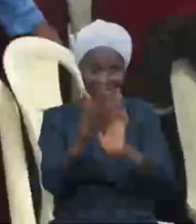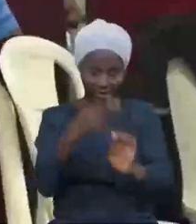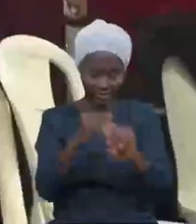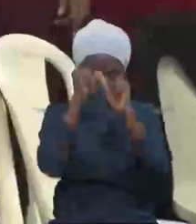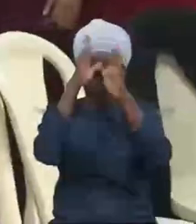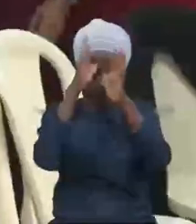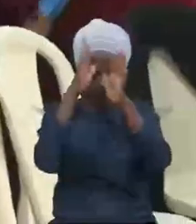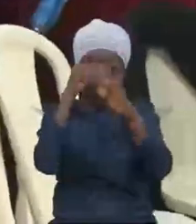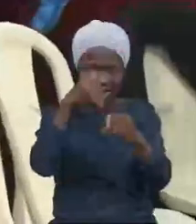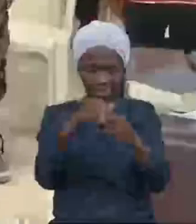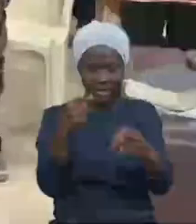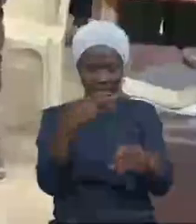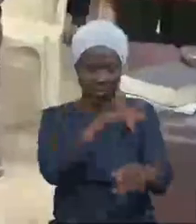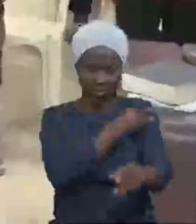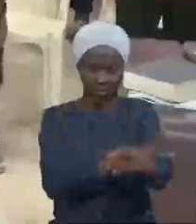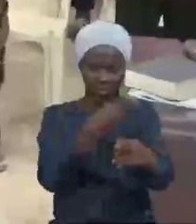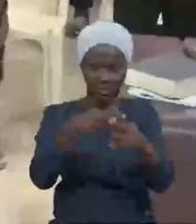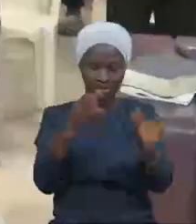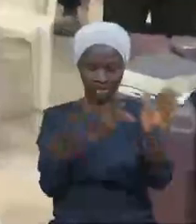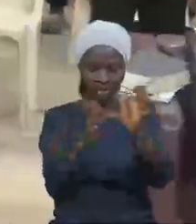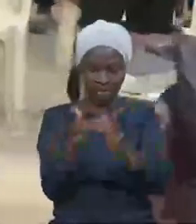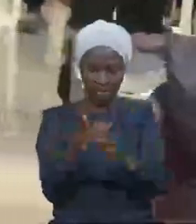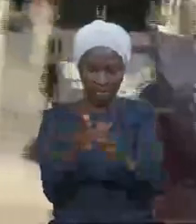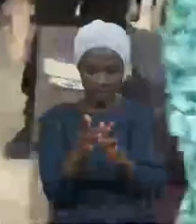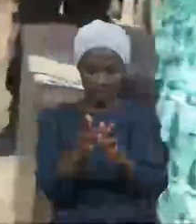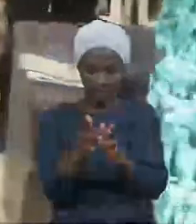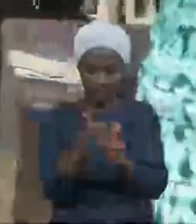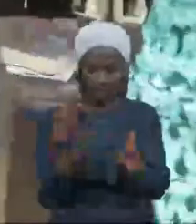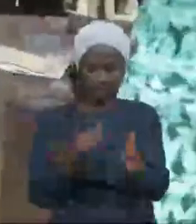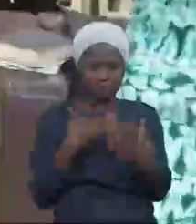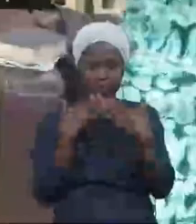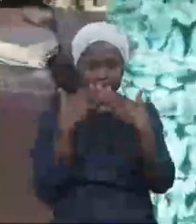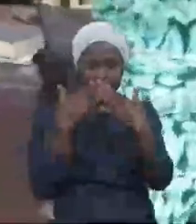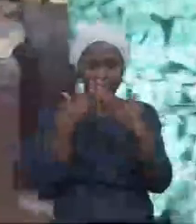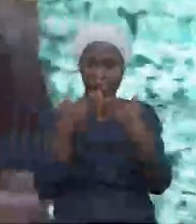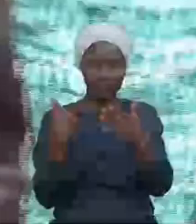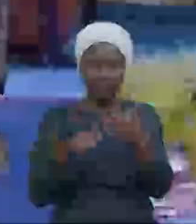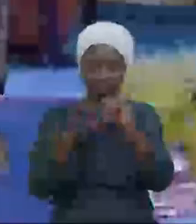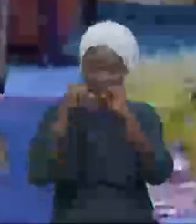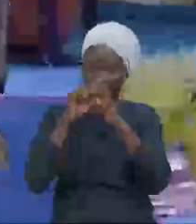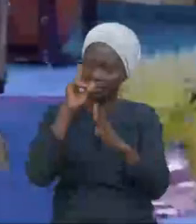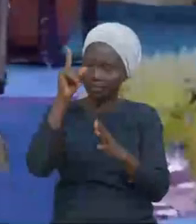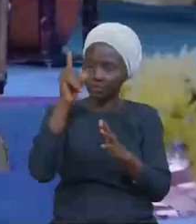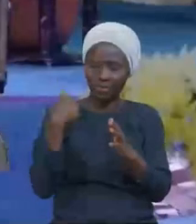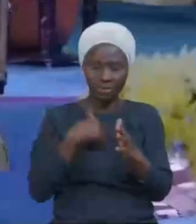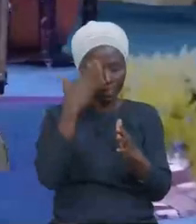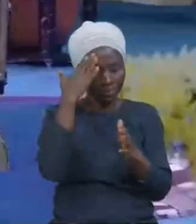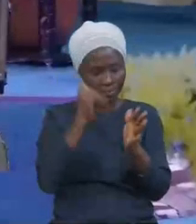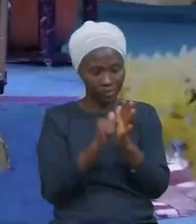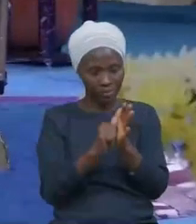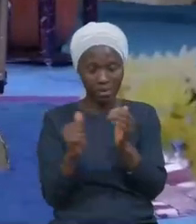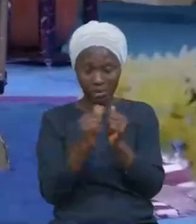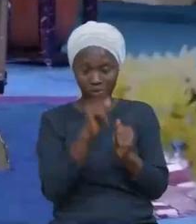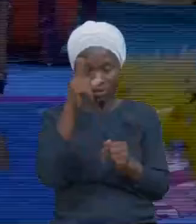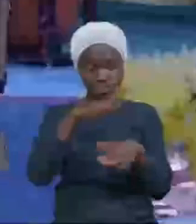nom puissant de Jésus, nous te remercions. Nous bénissons ton nom. Nous savons qu'avec toi,